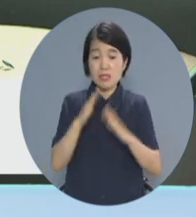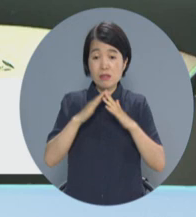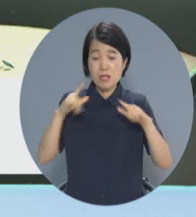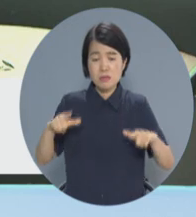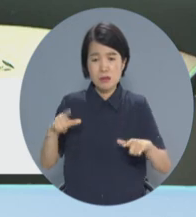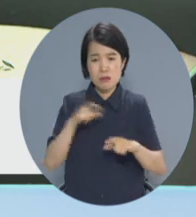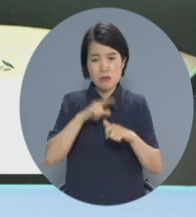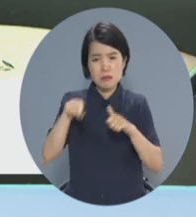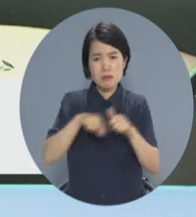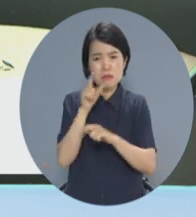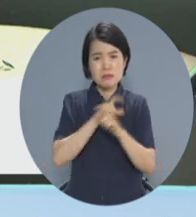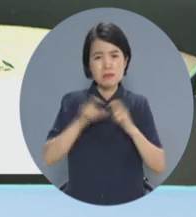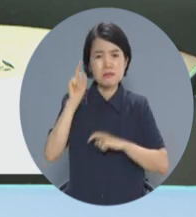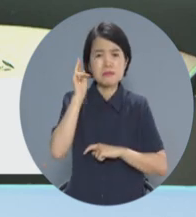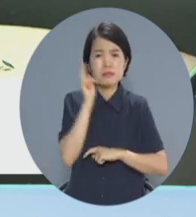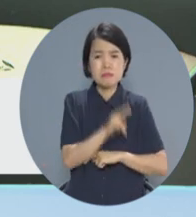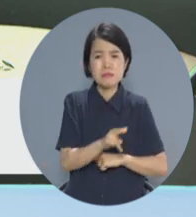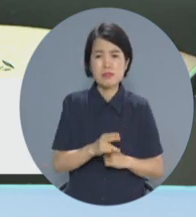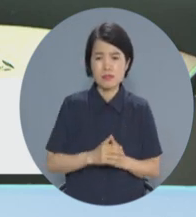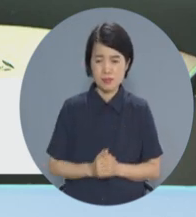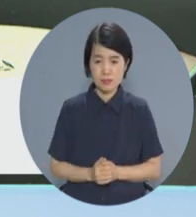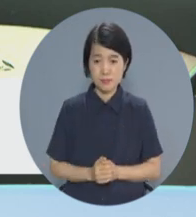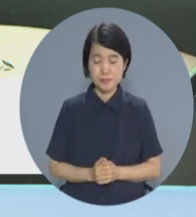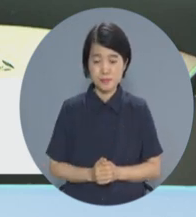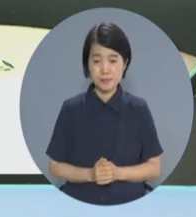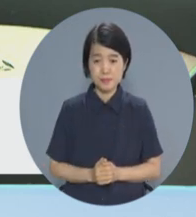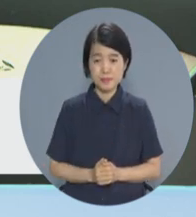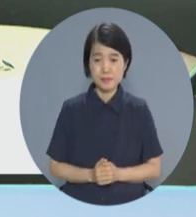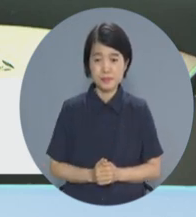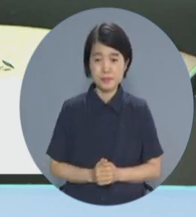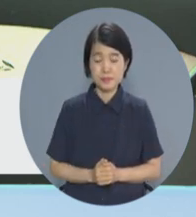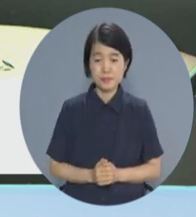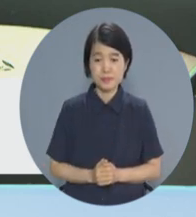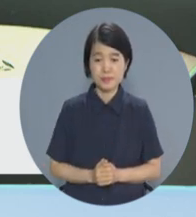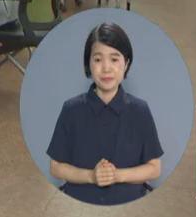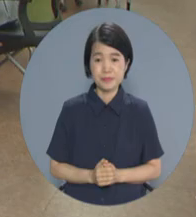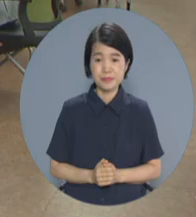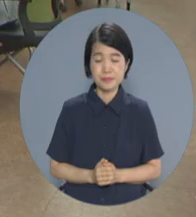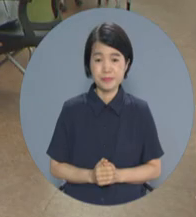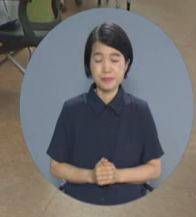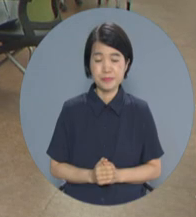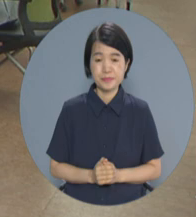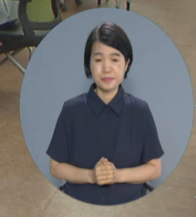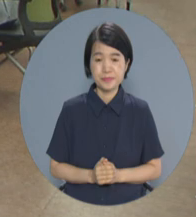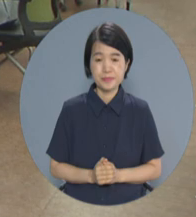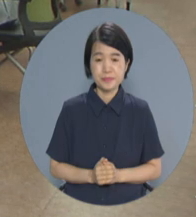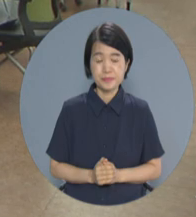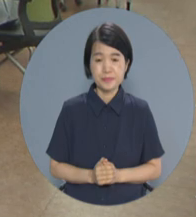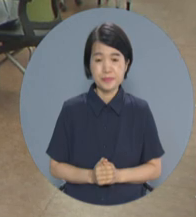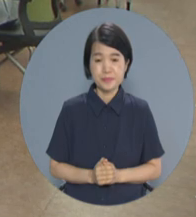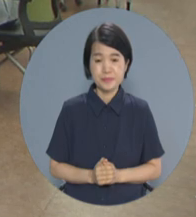경우 상황은 더 심하다고 합니다. 박광수 기자가 취재했습니다.